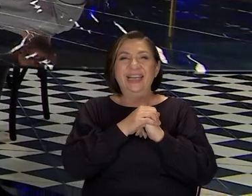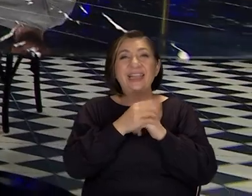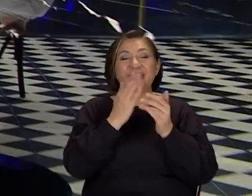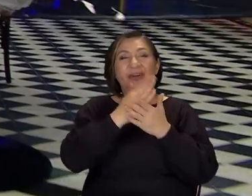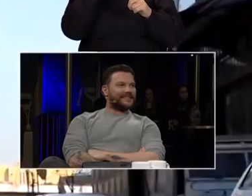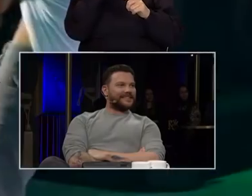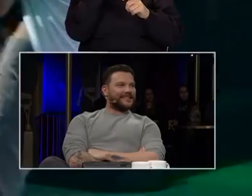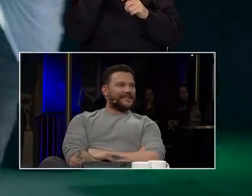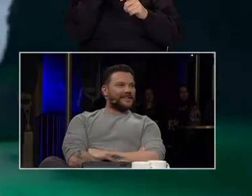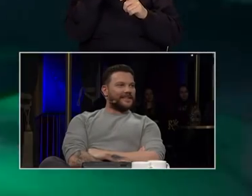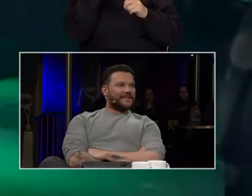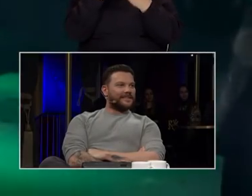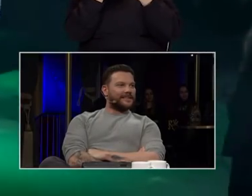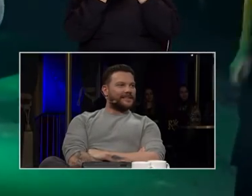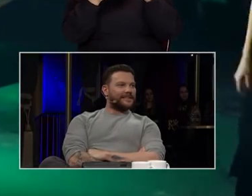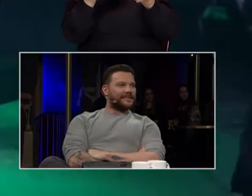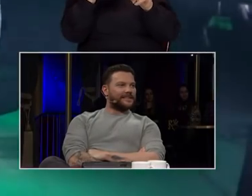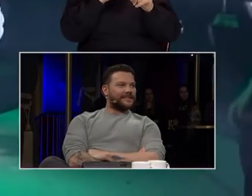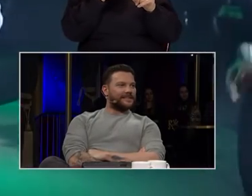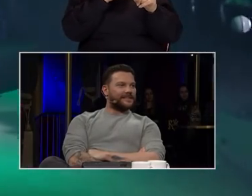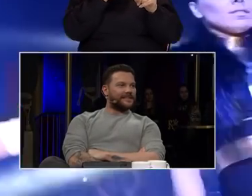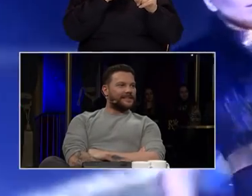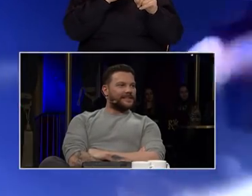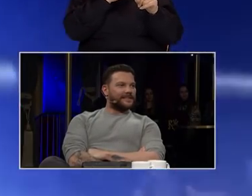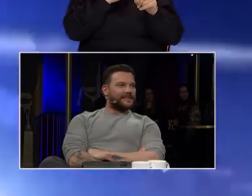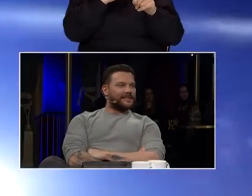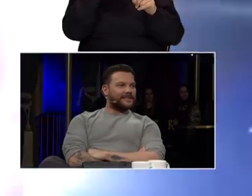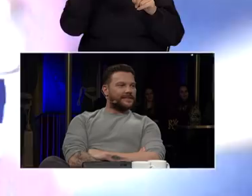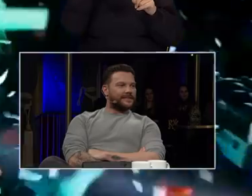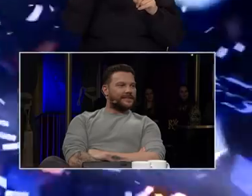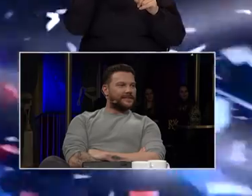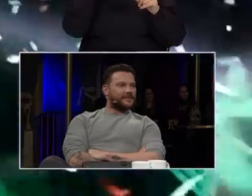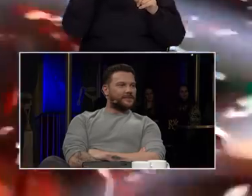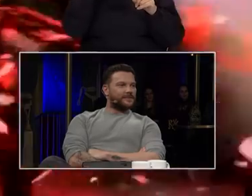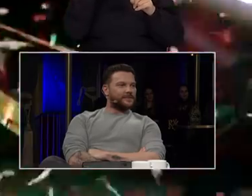Devam. Ne farkın var, yaşın kaç, başın kaç,